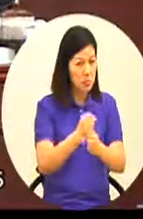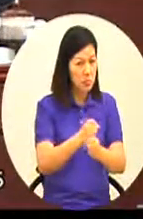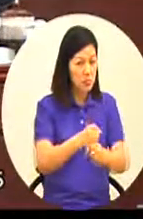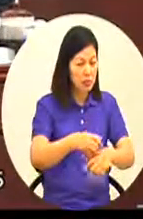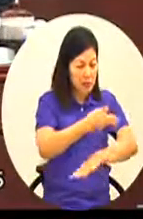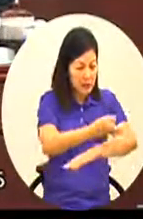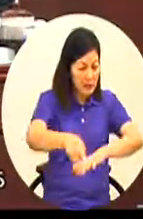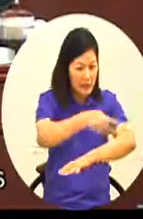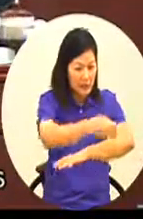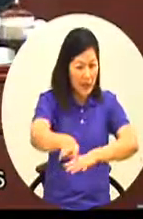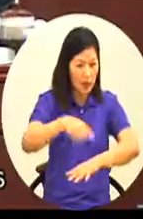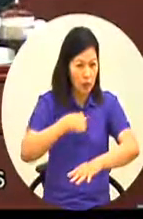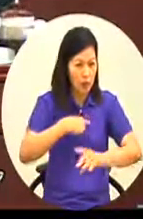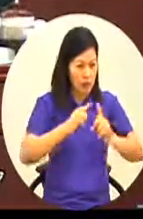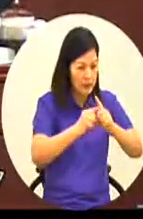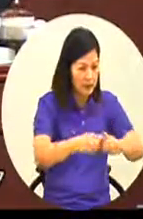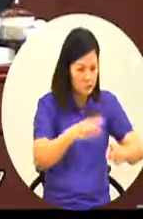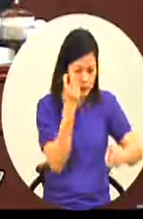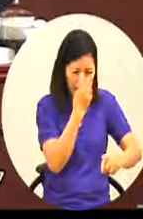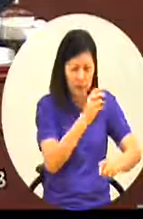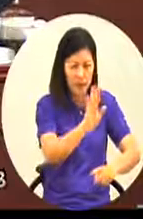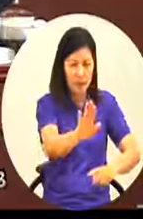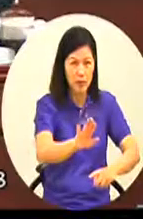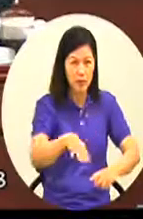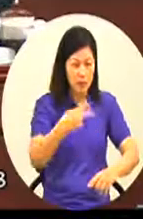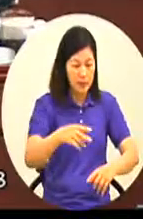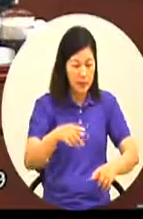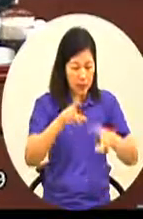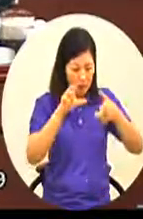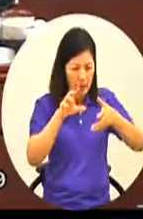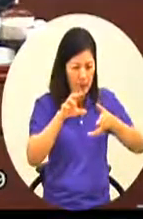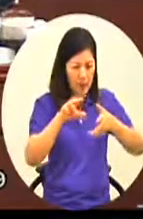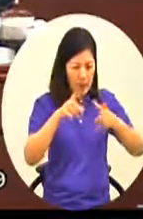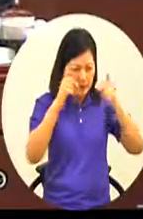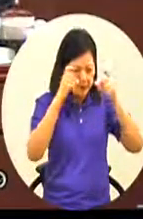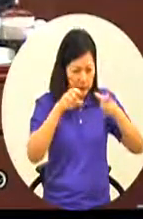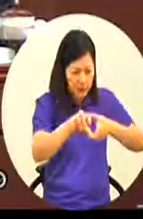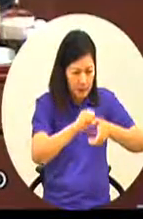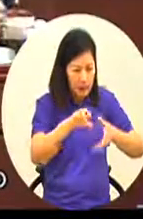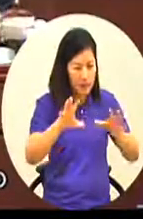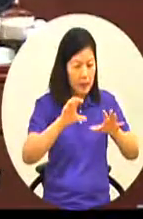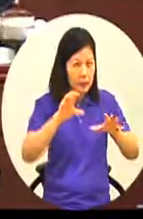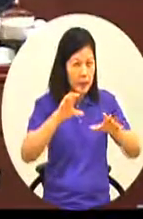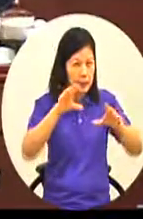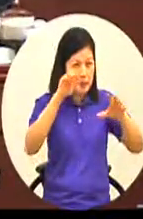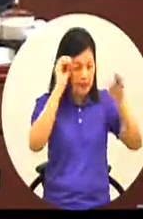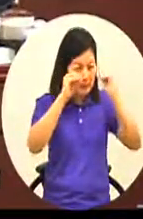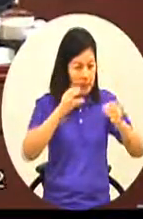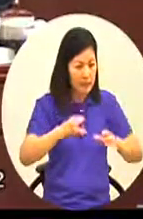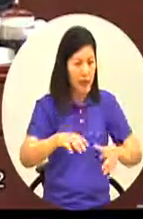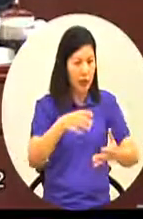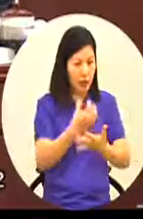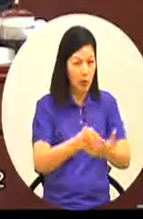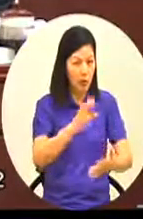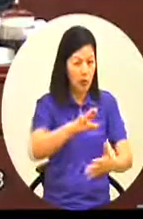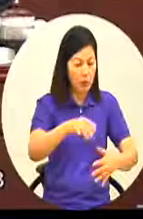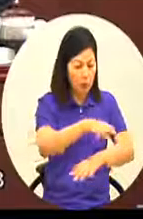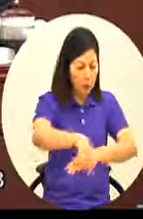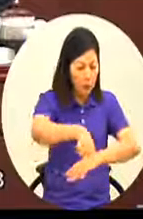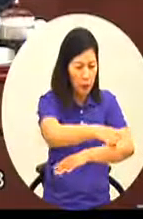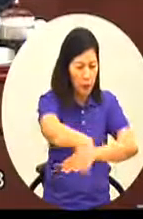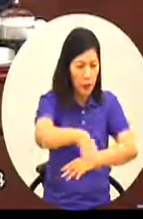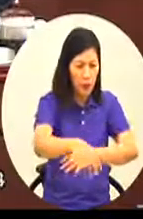我们都清清一看，以前我们要保存当时的这些的相关的资料、哦、那个壕沟多少，因为这不骗人一个，还